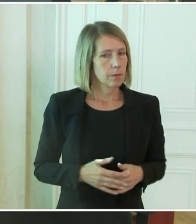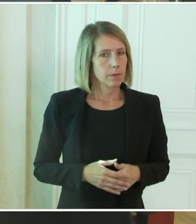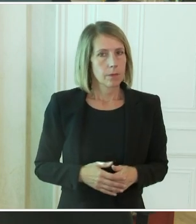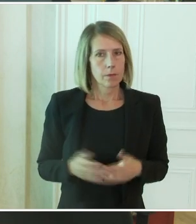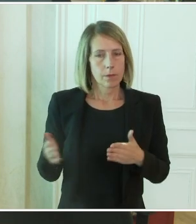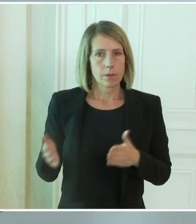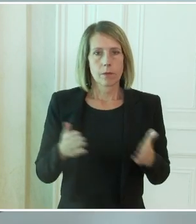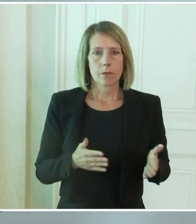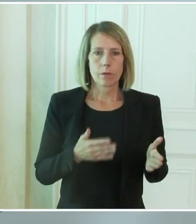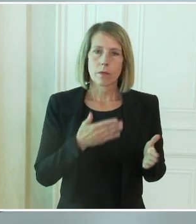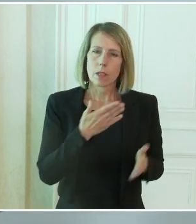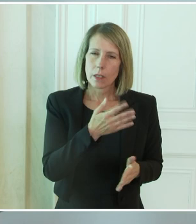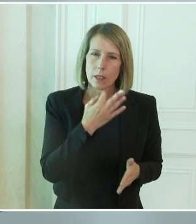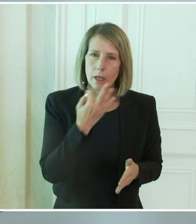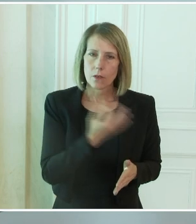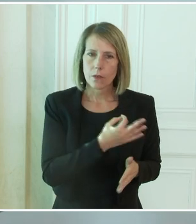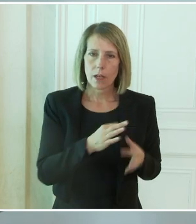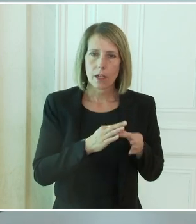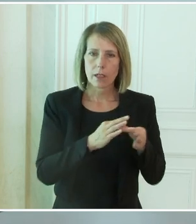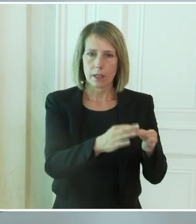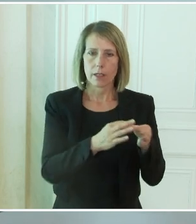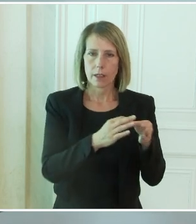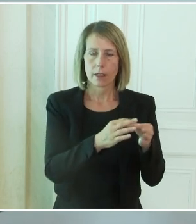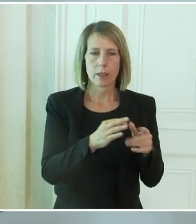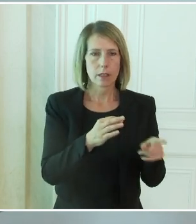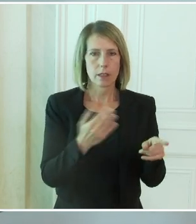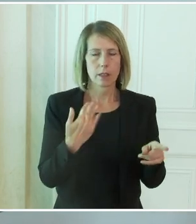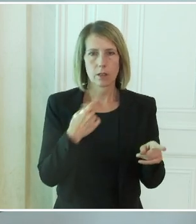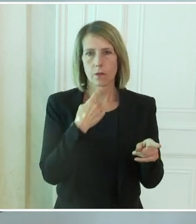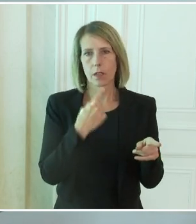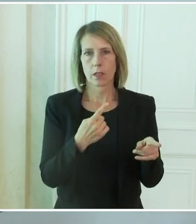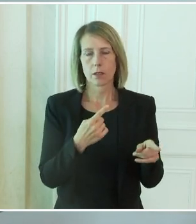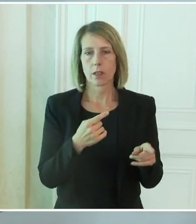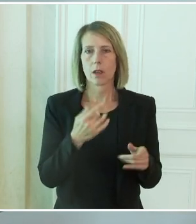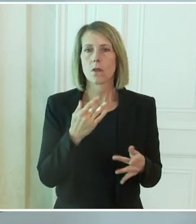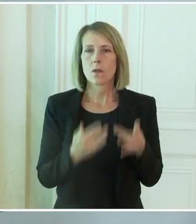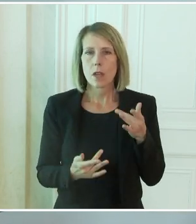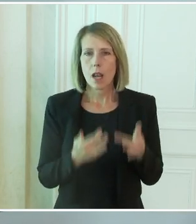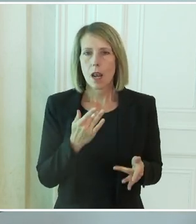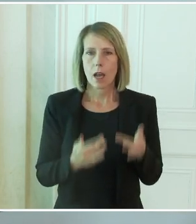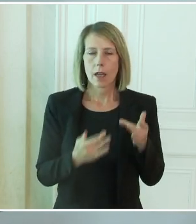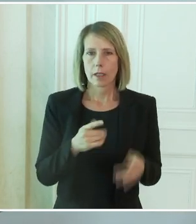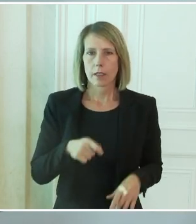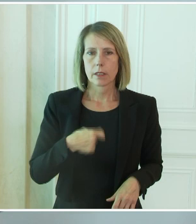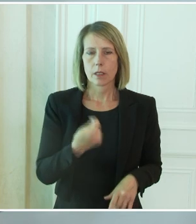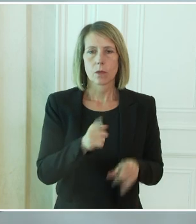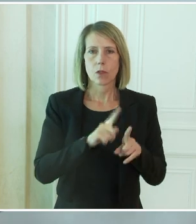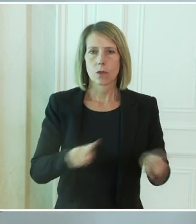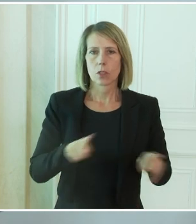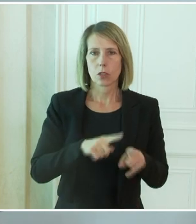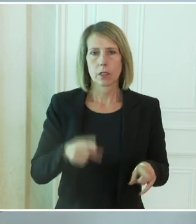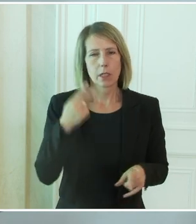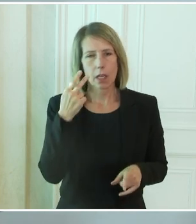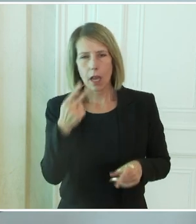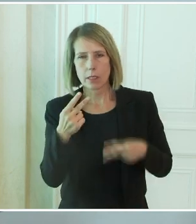Was Ihre Frage betrifft, Sie haben gesagt, vielleicht gibt es verschiedene